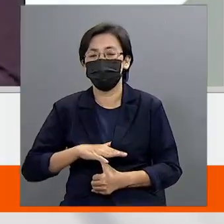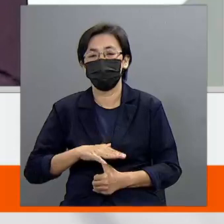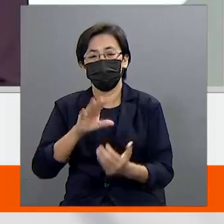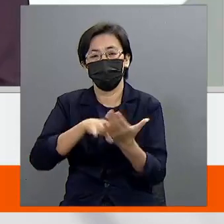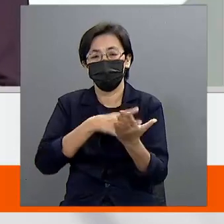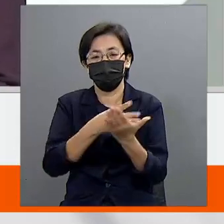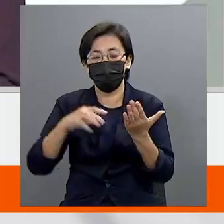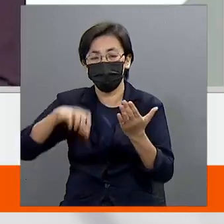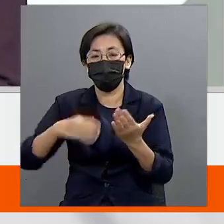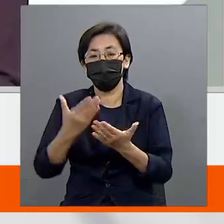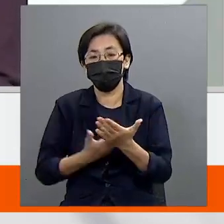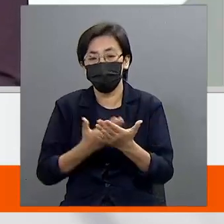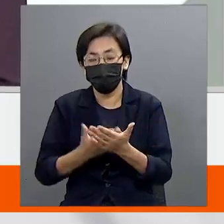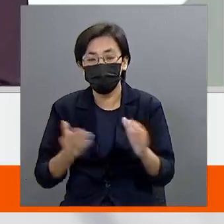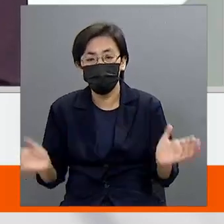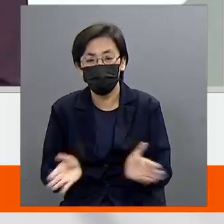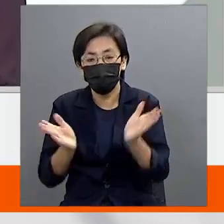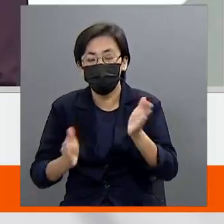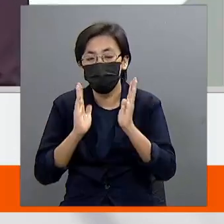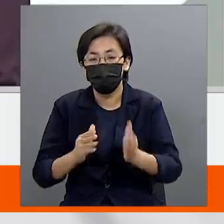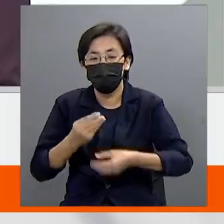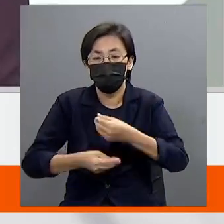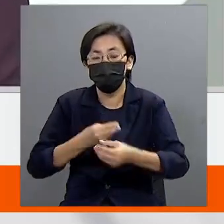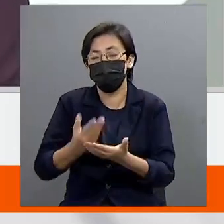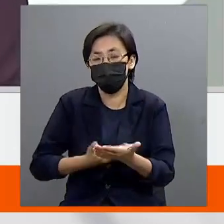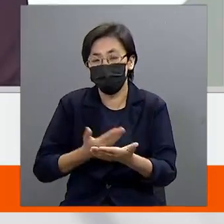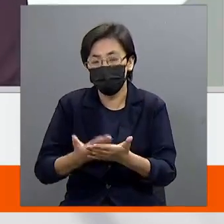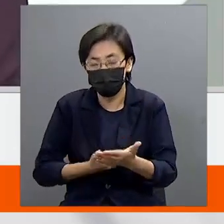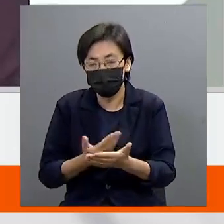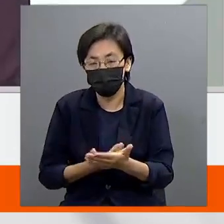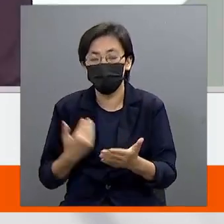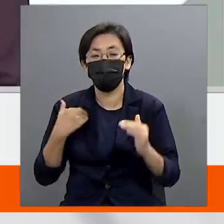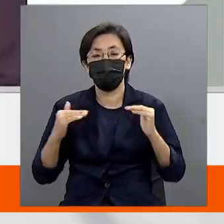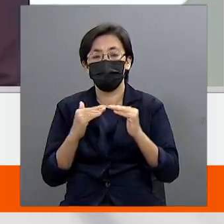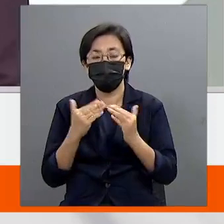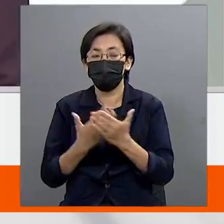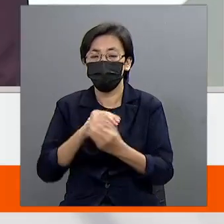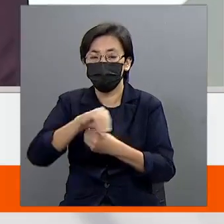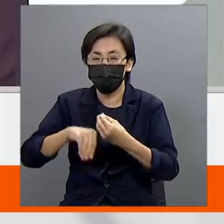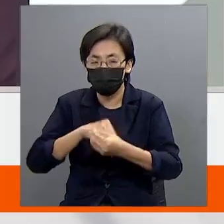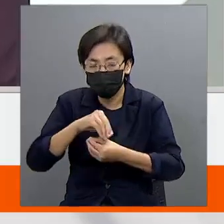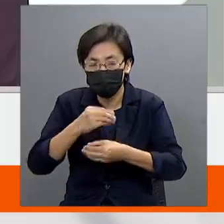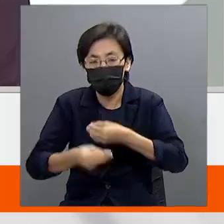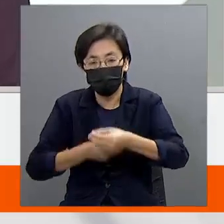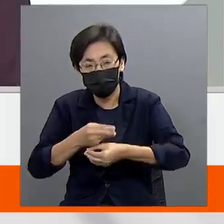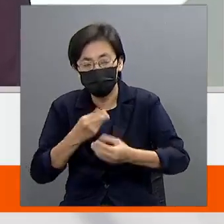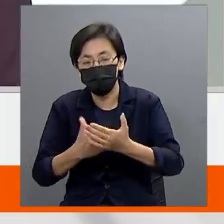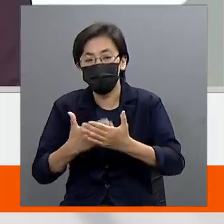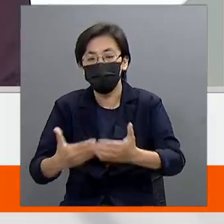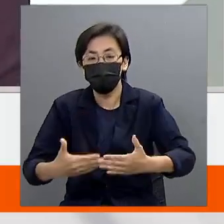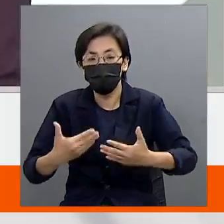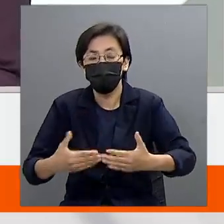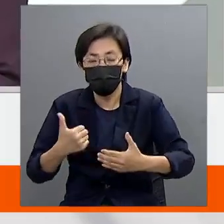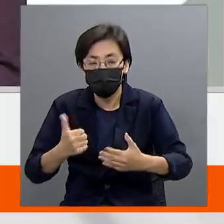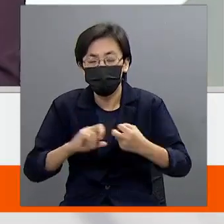องนะคะที่จะส่งเสริมให้คนทั่วๆไปเนี่ยมีสิทธิ์ที่จะมีรายได้จากตรงนี้มันจะกลายเป็นปัญหาที่แก้ไม่ตก